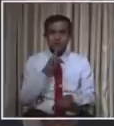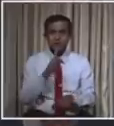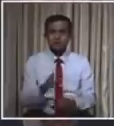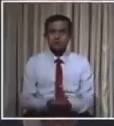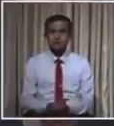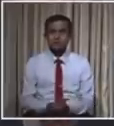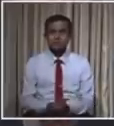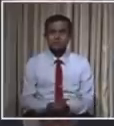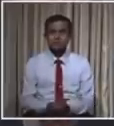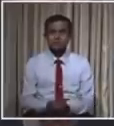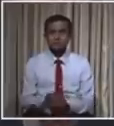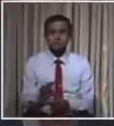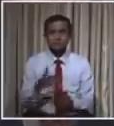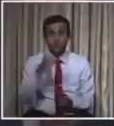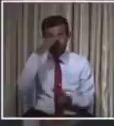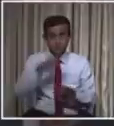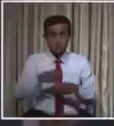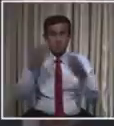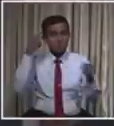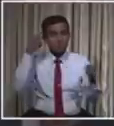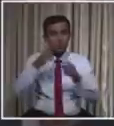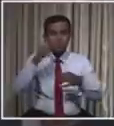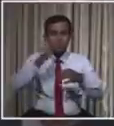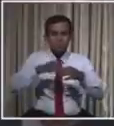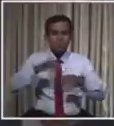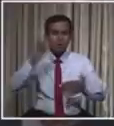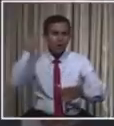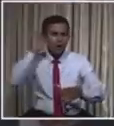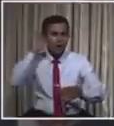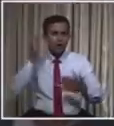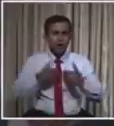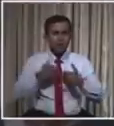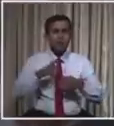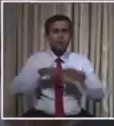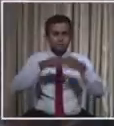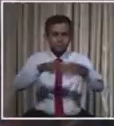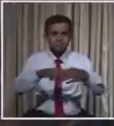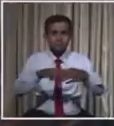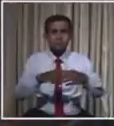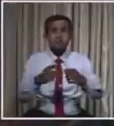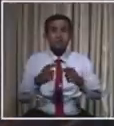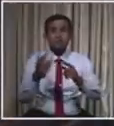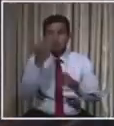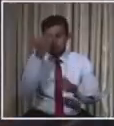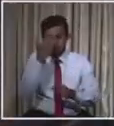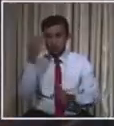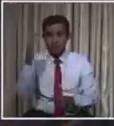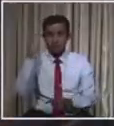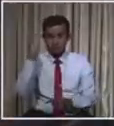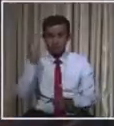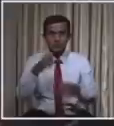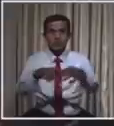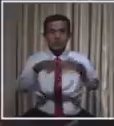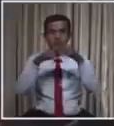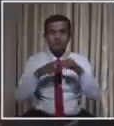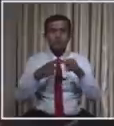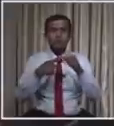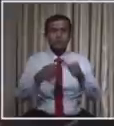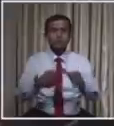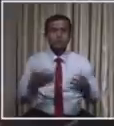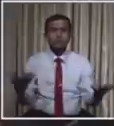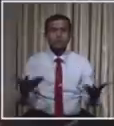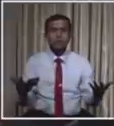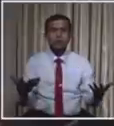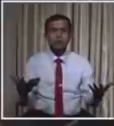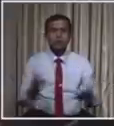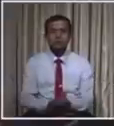කරනවා ඒ වගේම මේ පාස්කු ප්‍රහාරය ගැන අපි ප්‍රශ්න අහනකොට අපි අහන ප්‍රශ්නෙම තමයි කාඩිනල් තුමත් අහන්නේ. එතකොට මේ අහන ප්‍රශ්න වලට උත්තර දෙන්න බැරි වෙලා